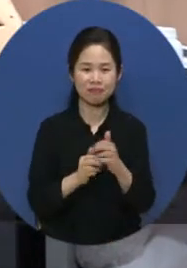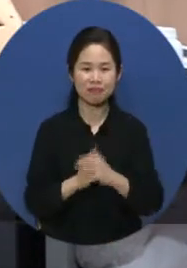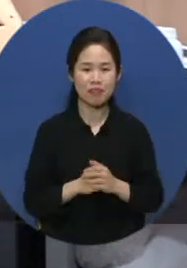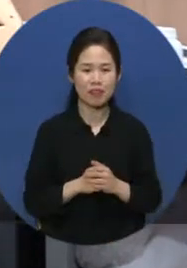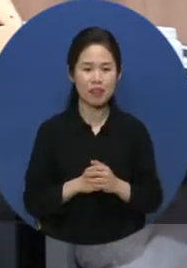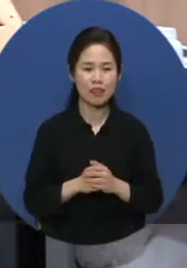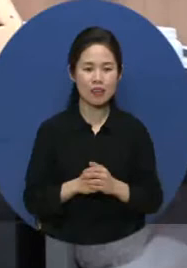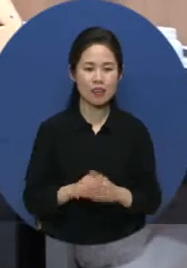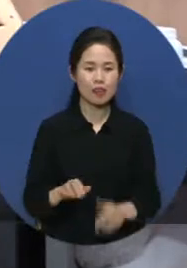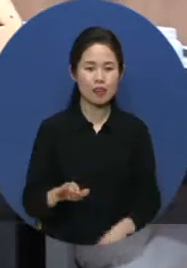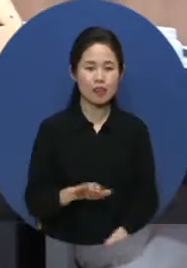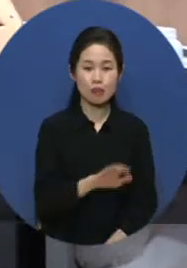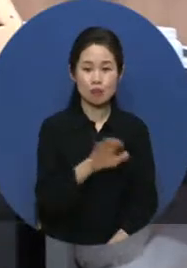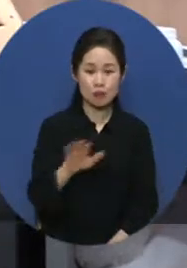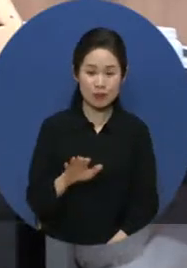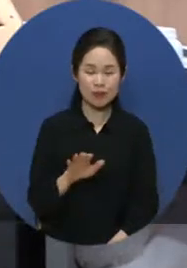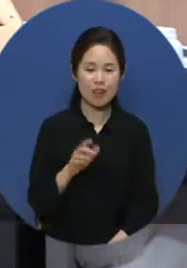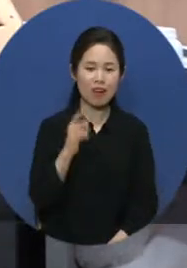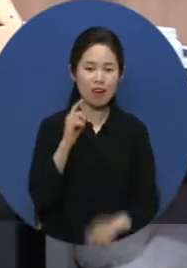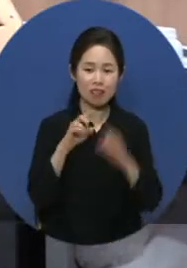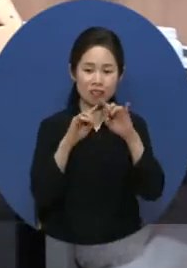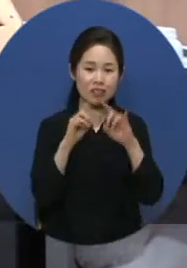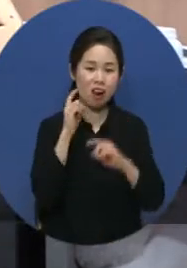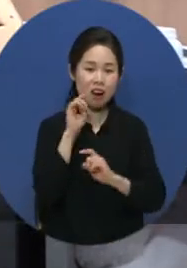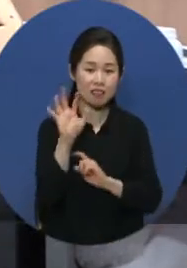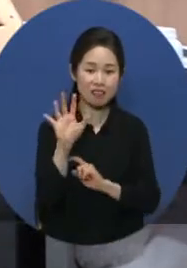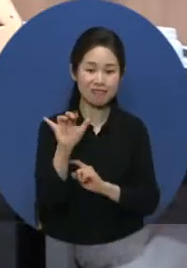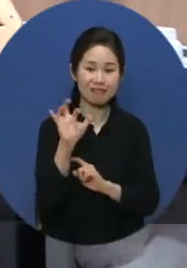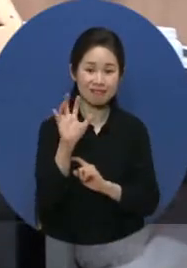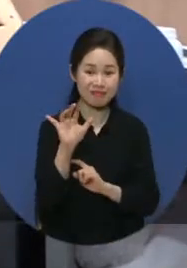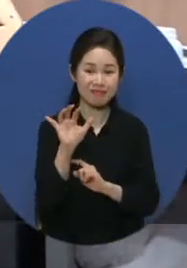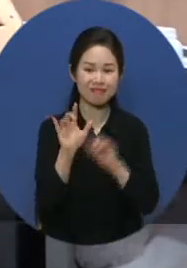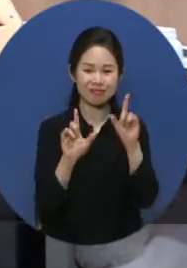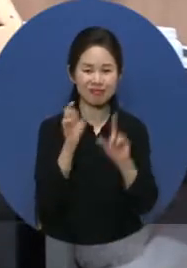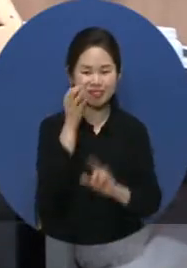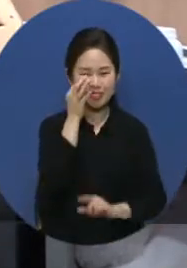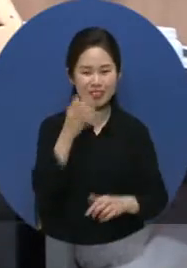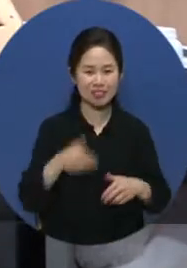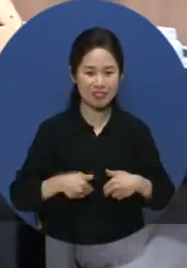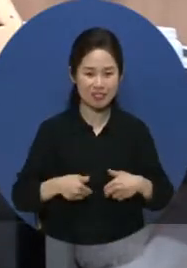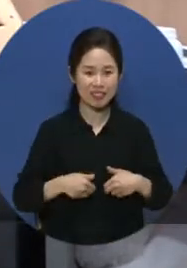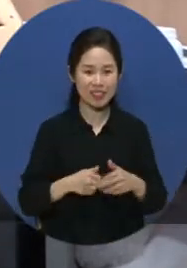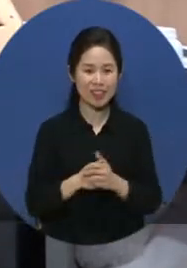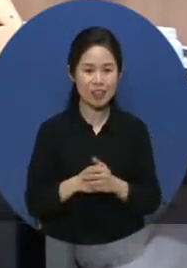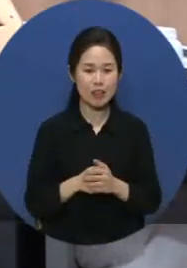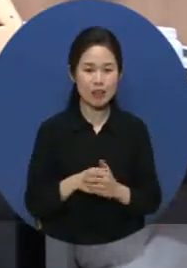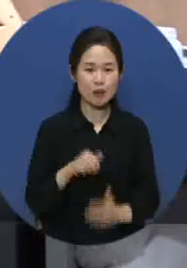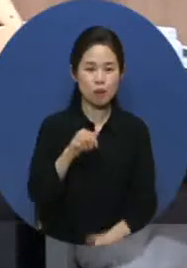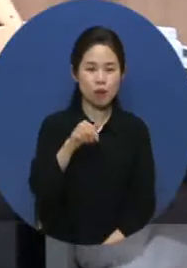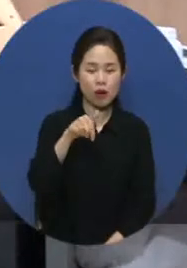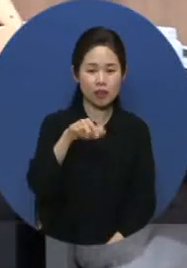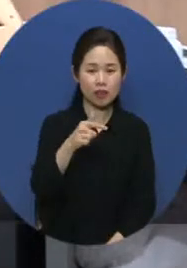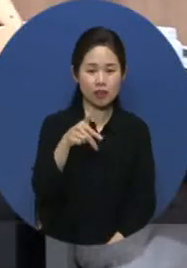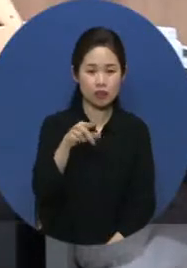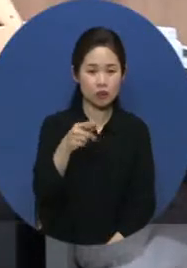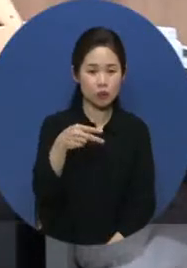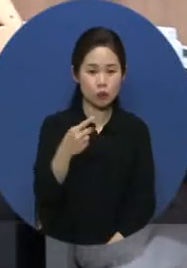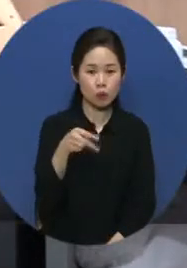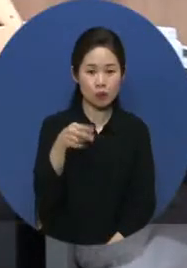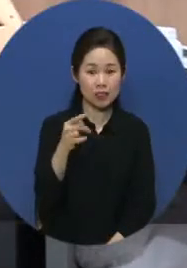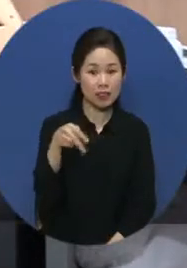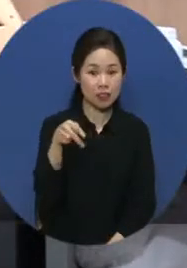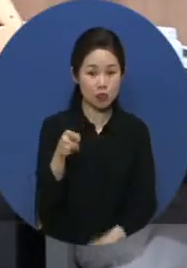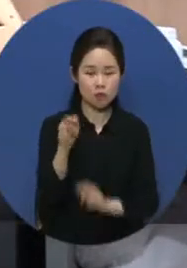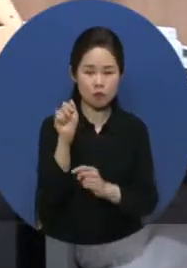전자의수를 어쨌든 동작을 보여드려야 될 것 같은데요. 그래서 구동 원리는 근전도 센서라고 해서 근육에서 발생한 전기 신호를 받아들이는 센서가